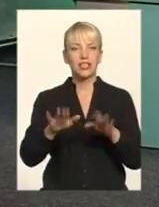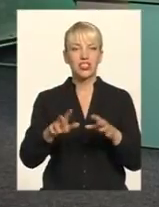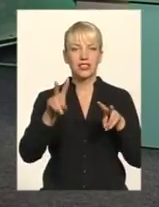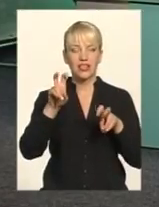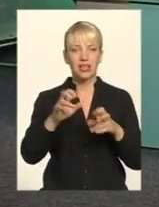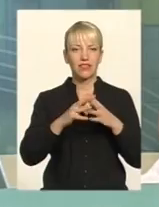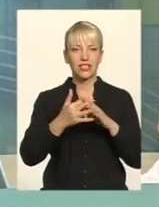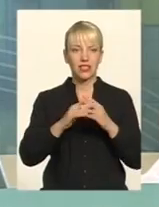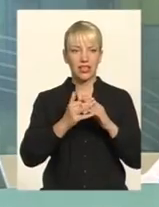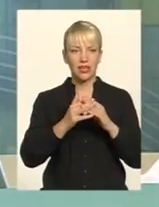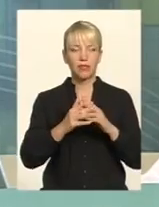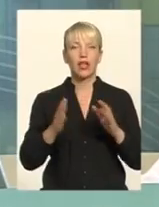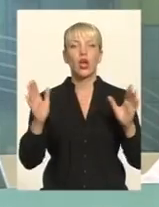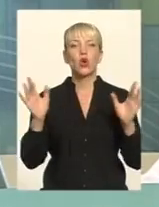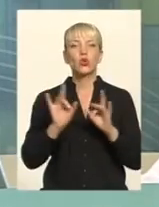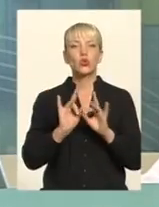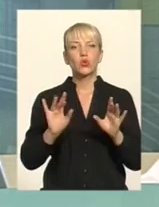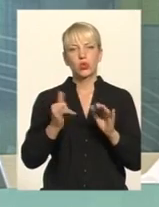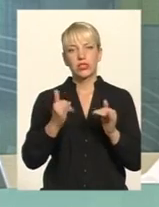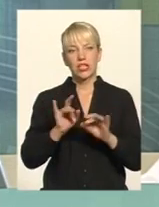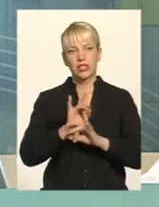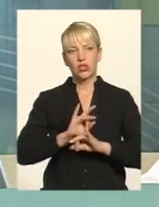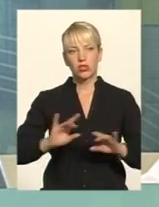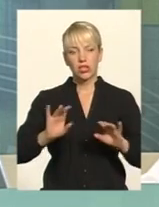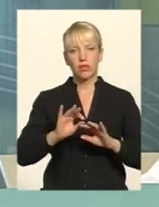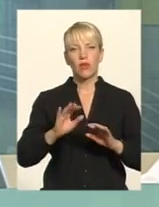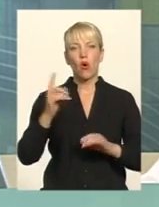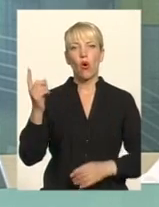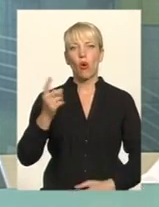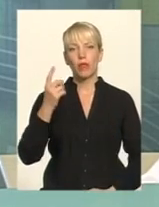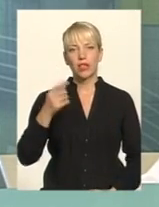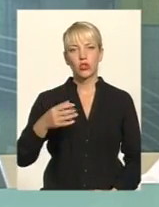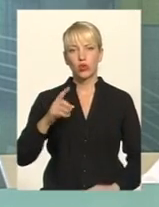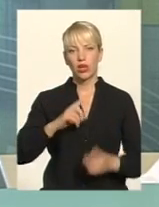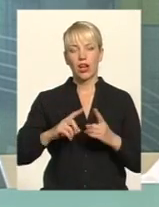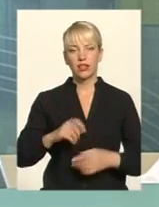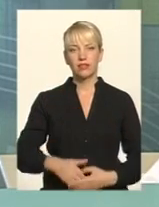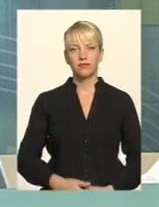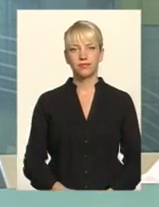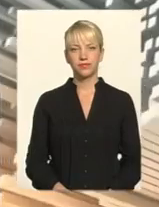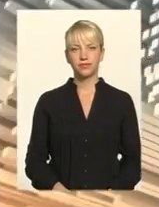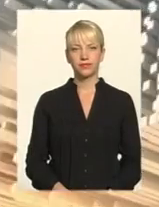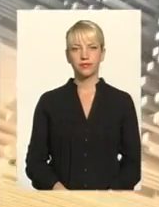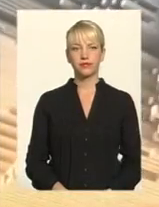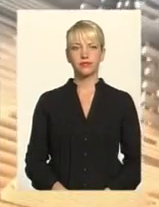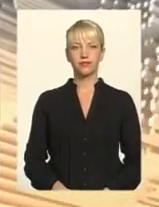У нас нарешті готовий сюжет з обласної сесії нинішньої обласної ради. Прошу, покажіть, будь ласка.